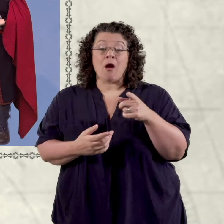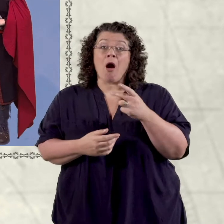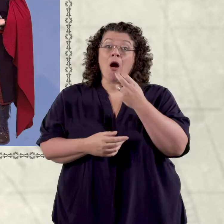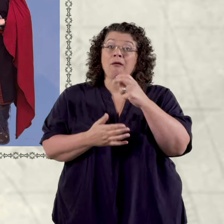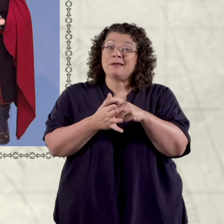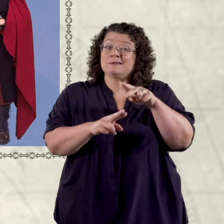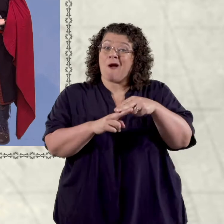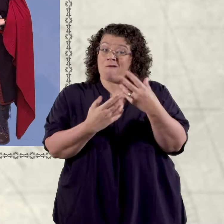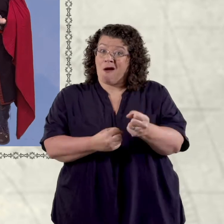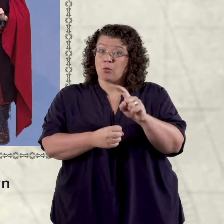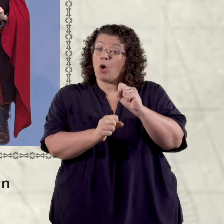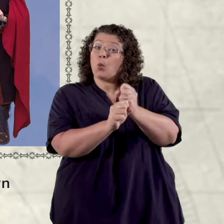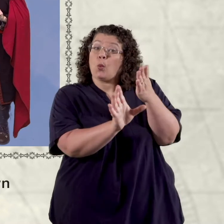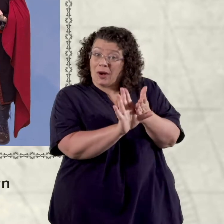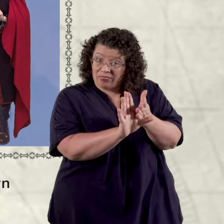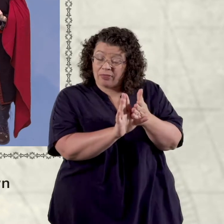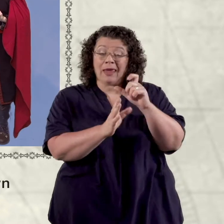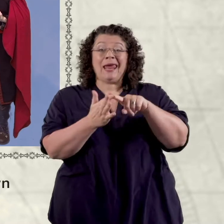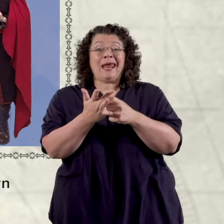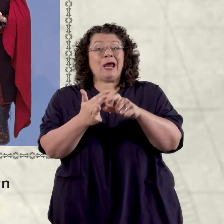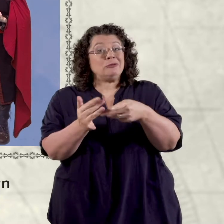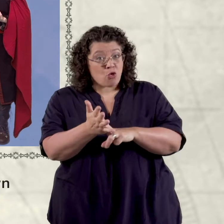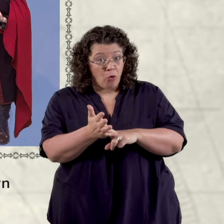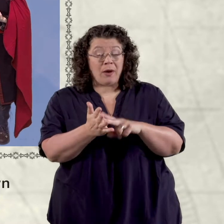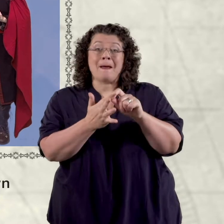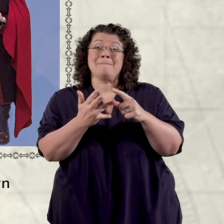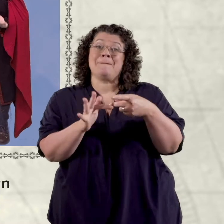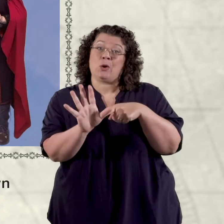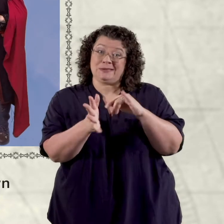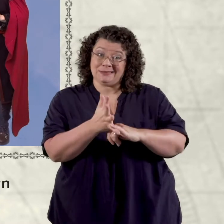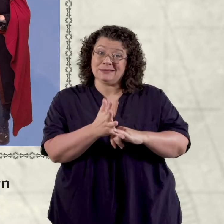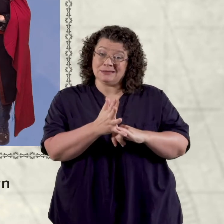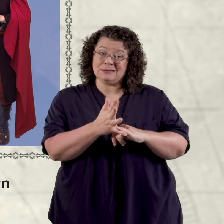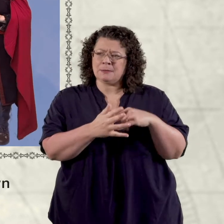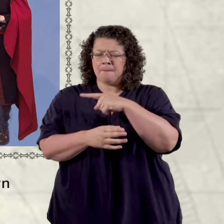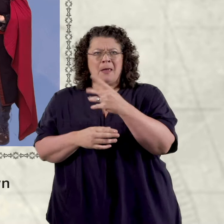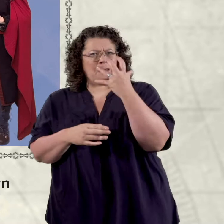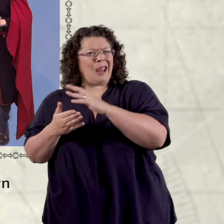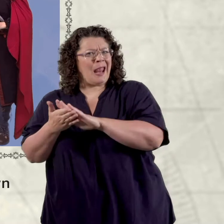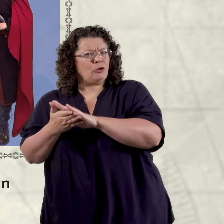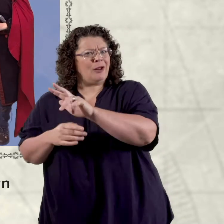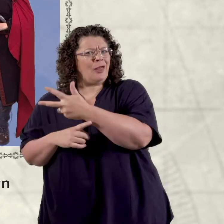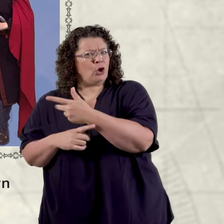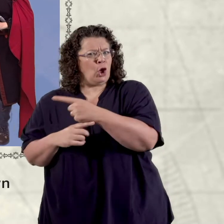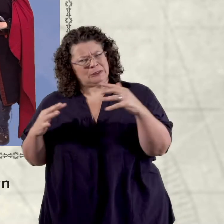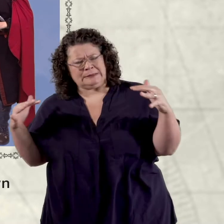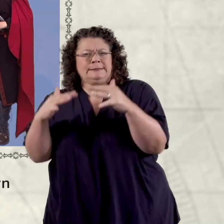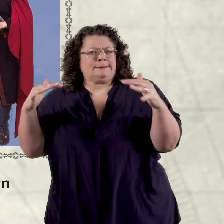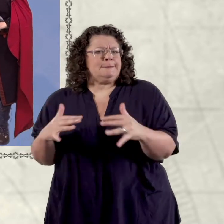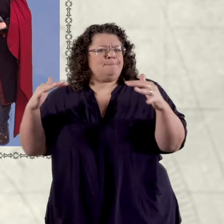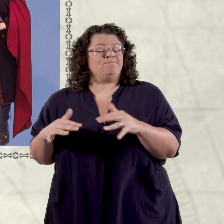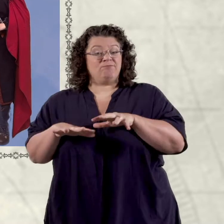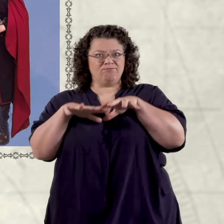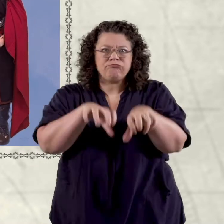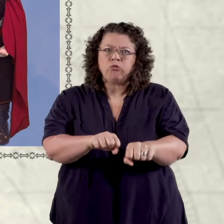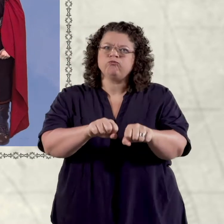Phywys. Ond nath Harry frwydro yn ei erbyn a chipio Ceredigion a Phywys.